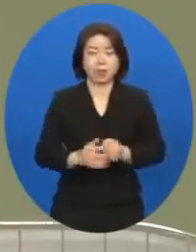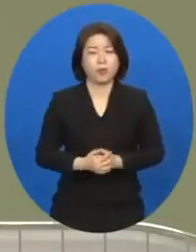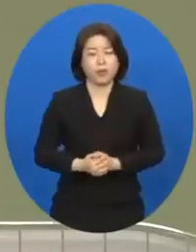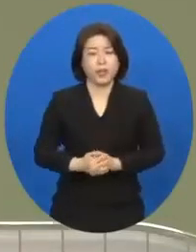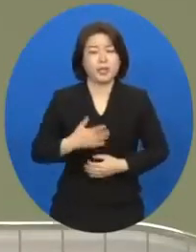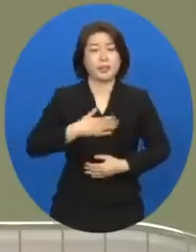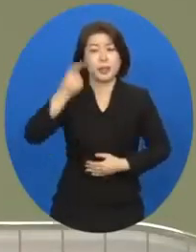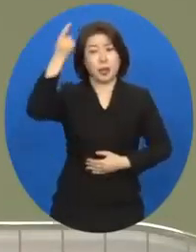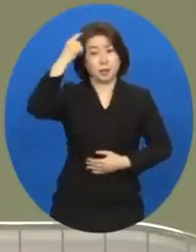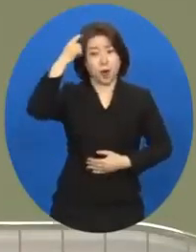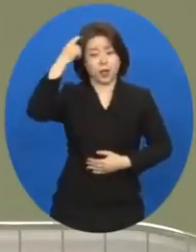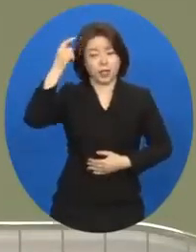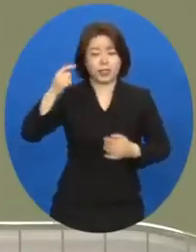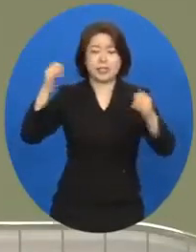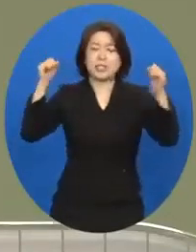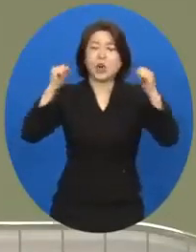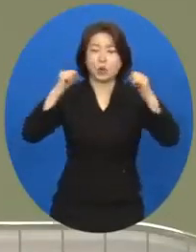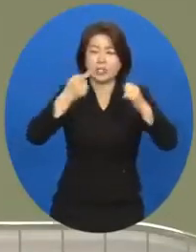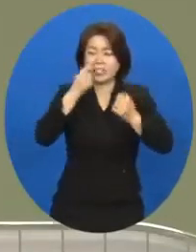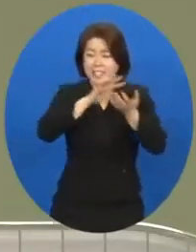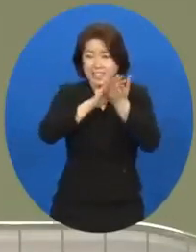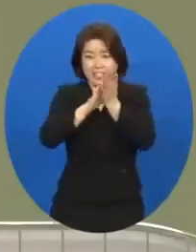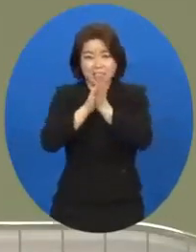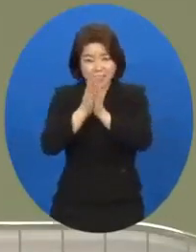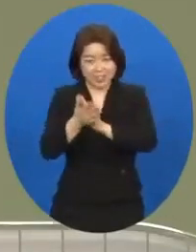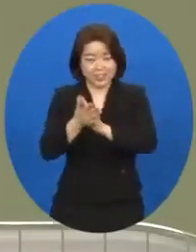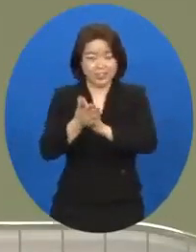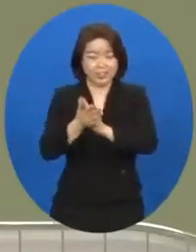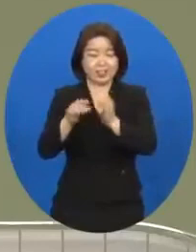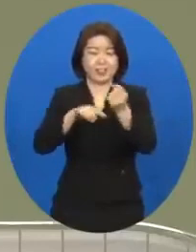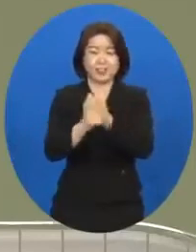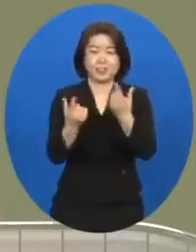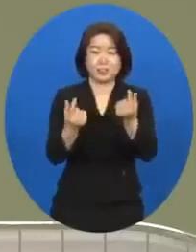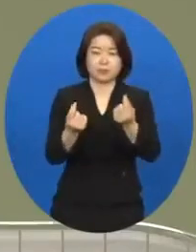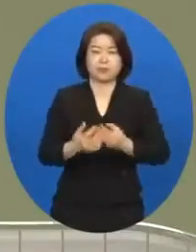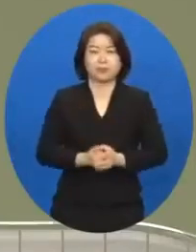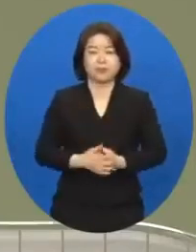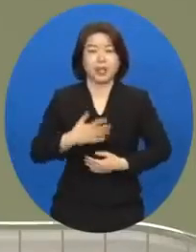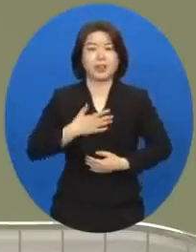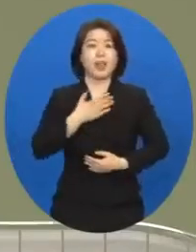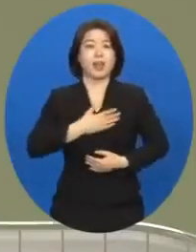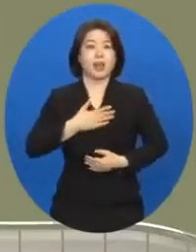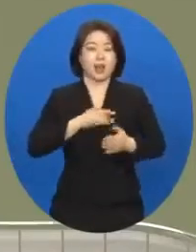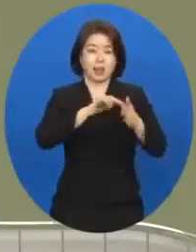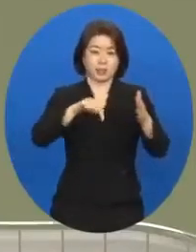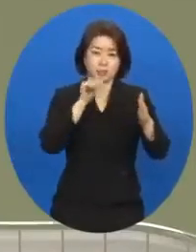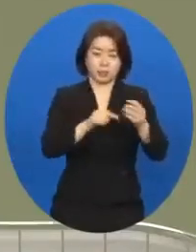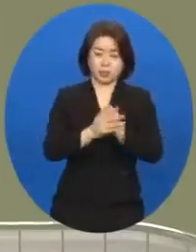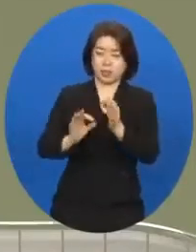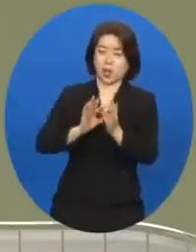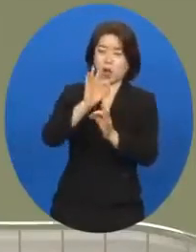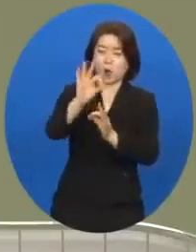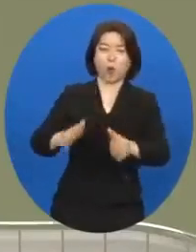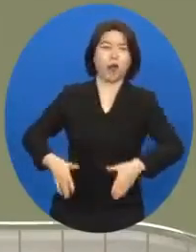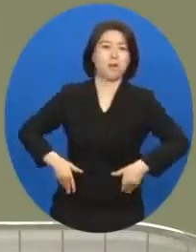내 머리엔 겨울이 왔으나 백발이 되었다는 뜻이죠. 내 가슴엔 영원한 봄을